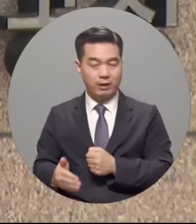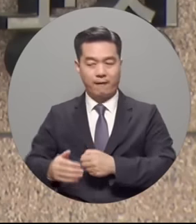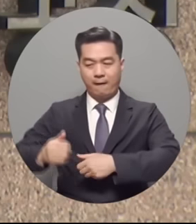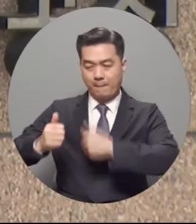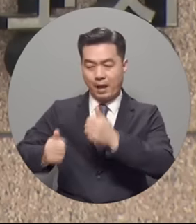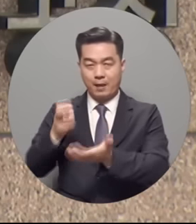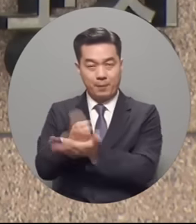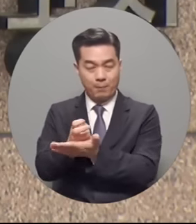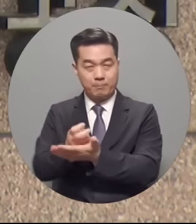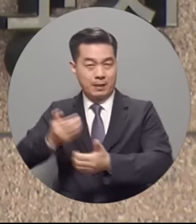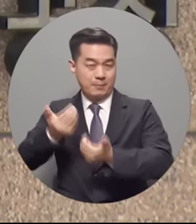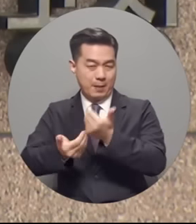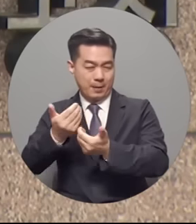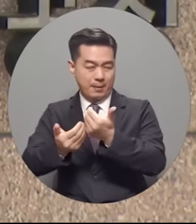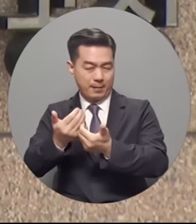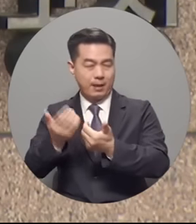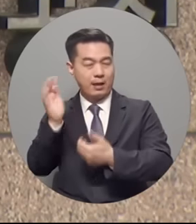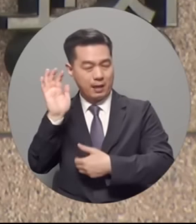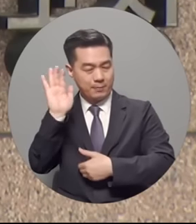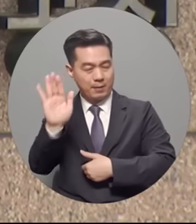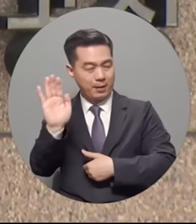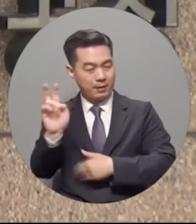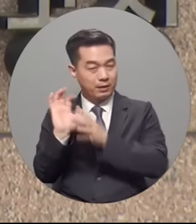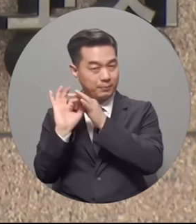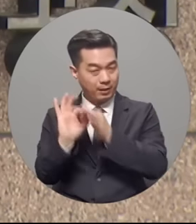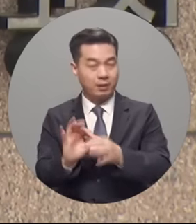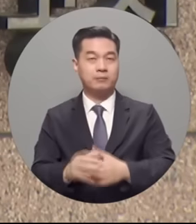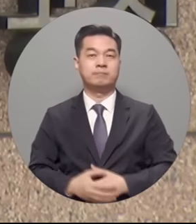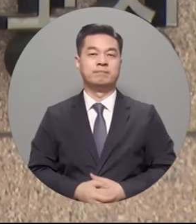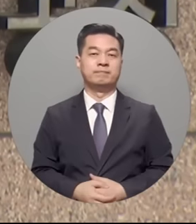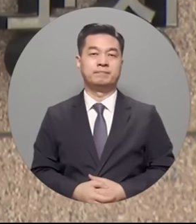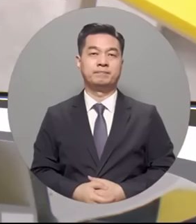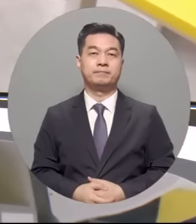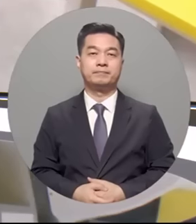법적 공방을 예고했습니다. MBC 뉴스 이승섭입니다.